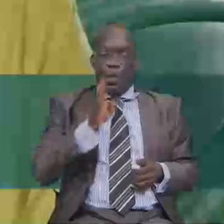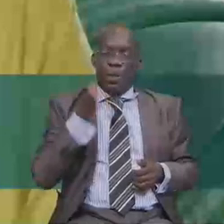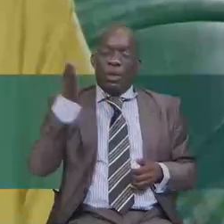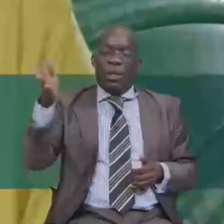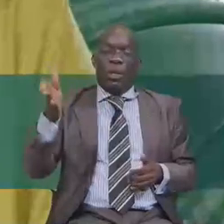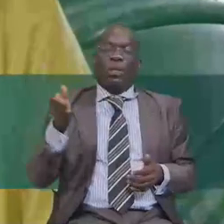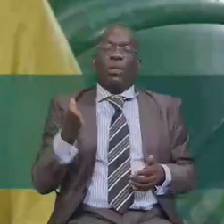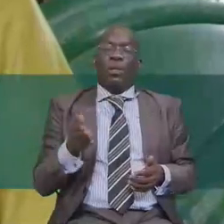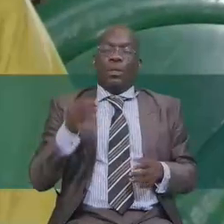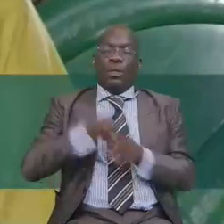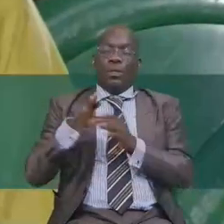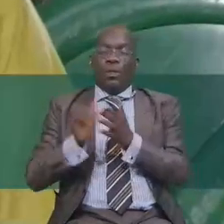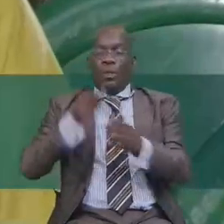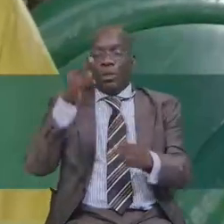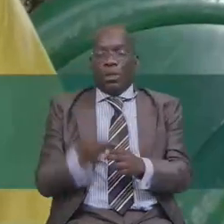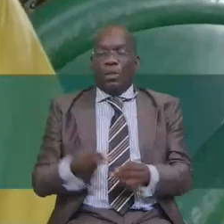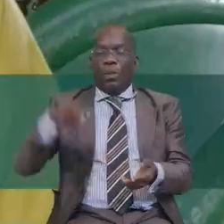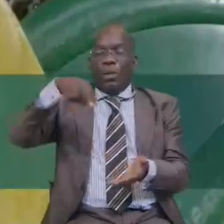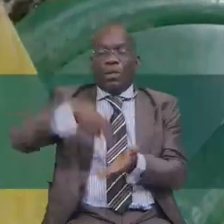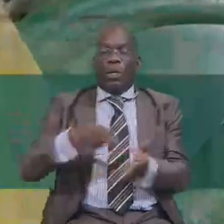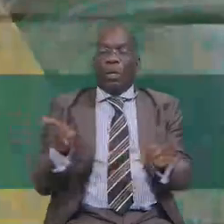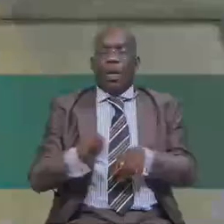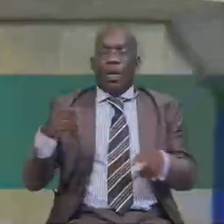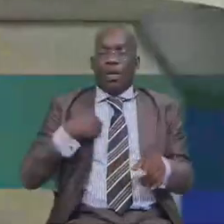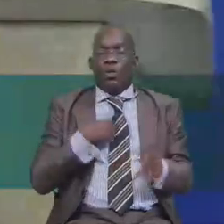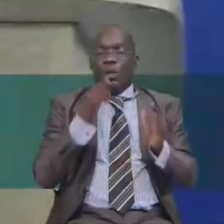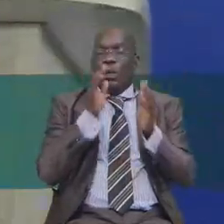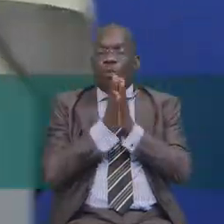Levons-nous maintenant et parlons à Dieu dans la prière.